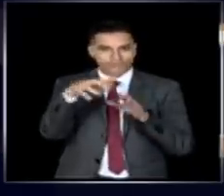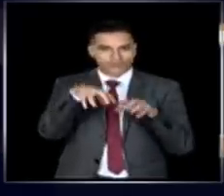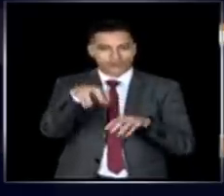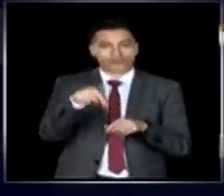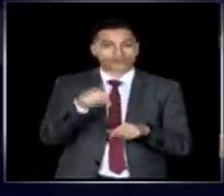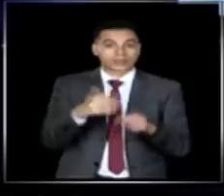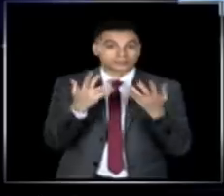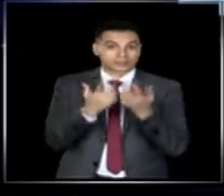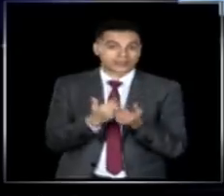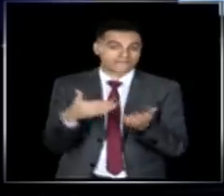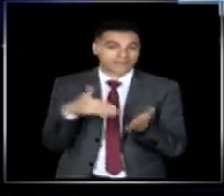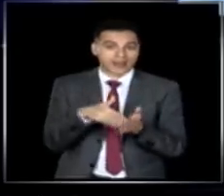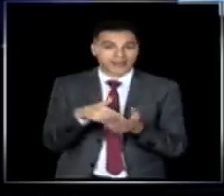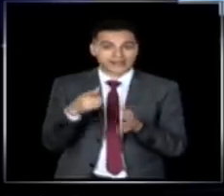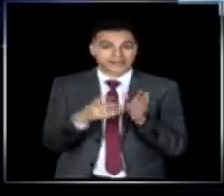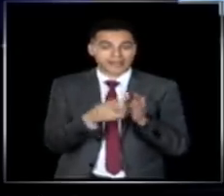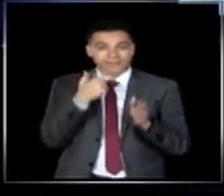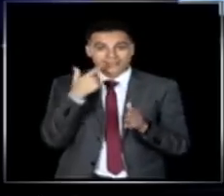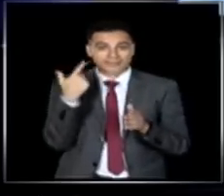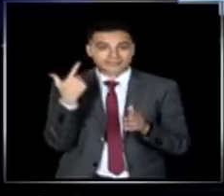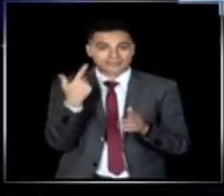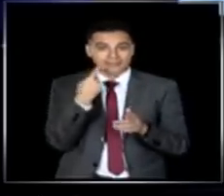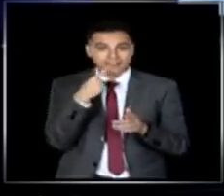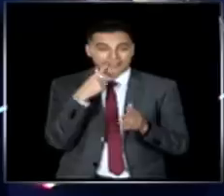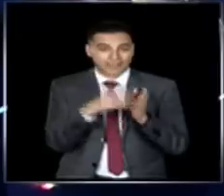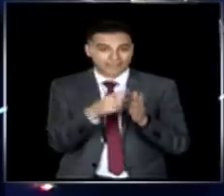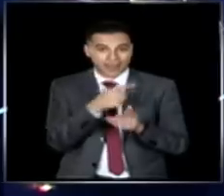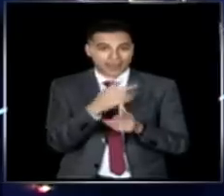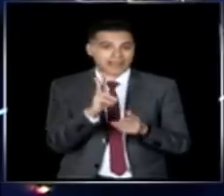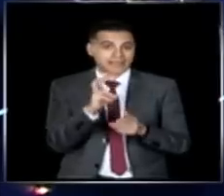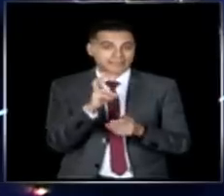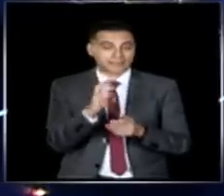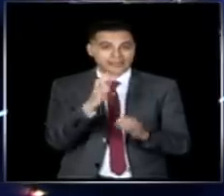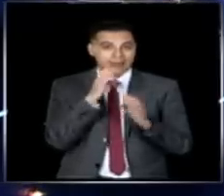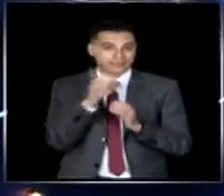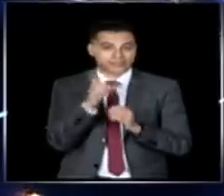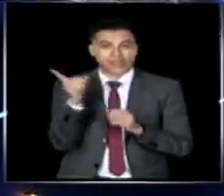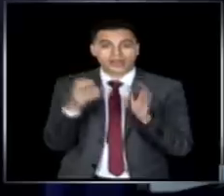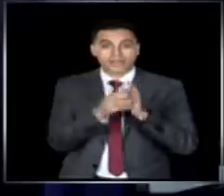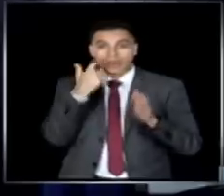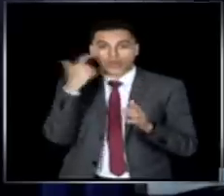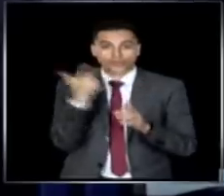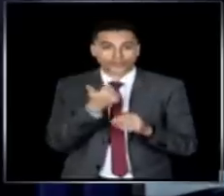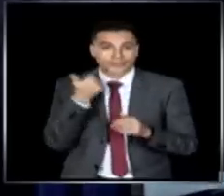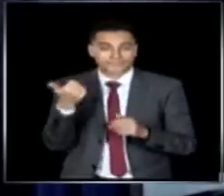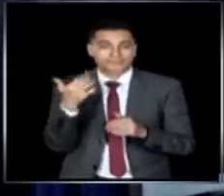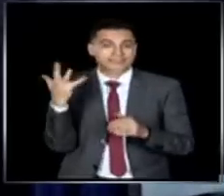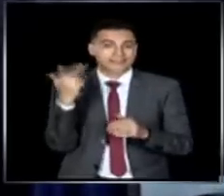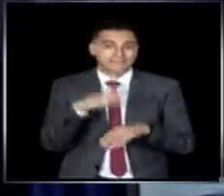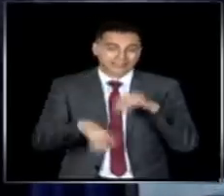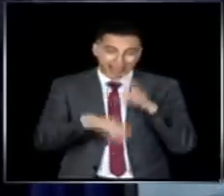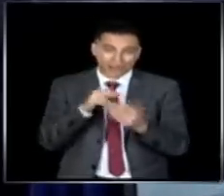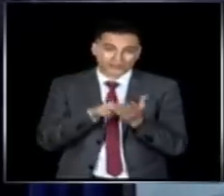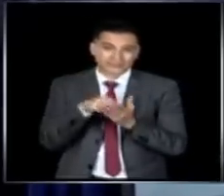في نهاية الفقرة: جامعة اسكندرية متقدمة بسبعين نقطة، جامعة عين شمس